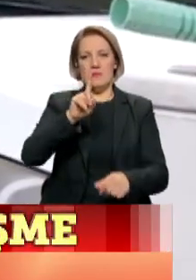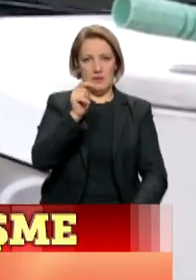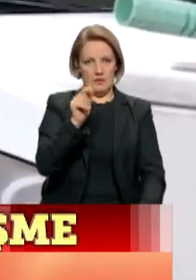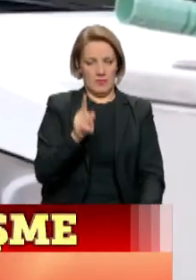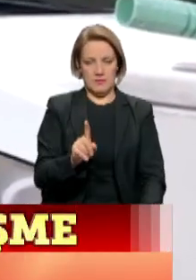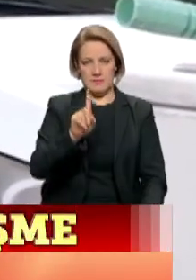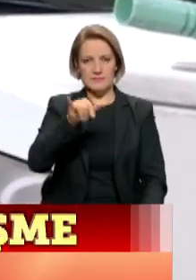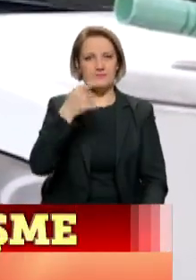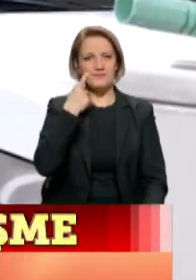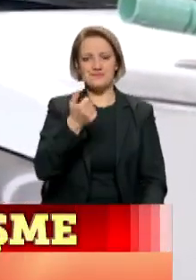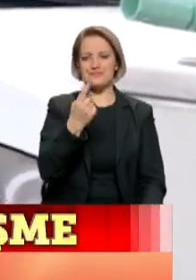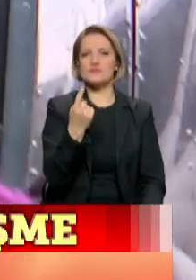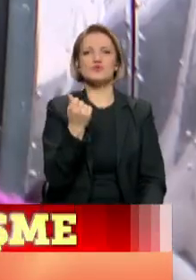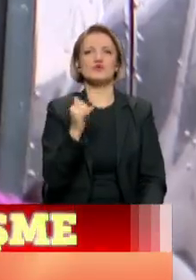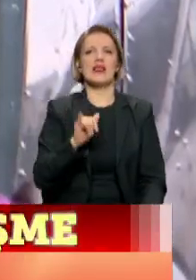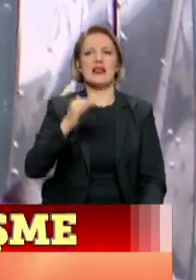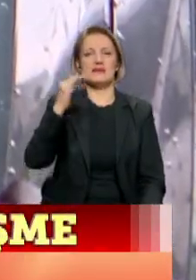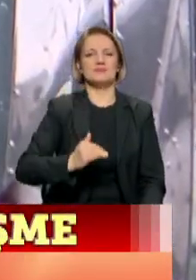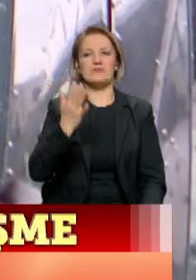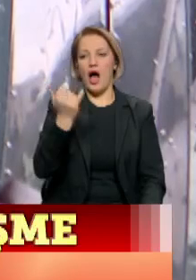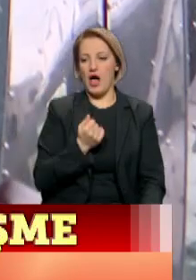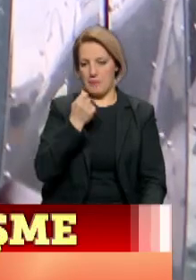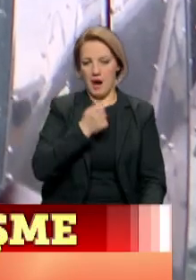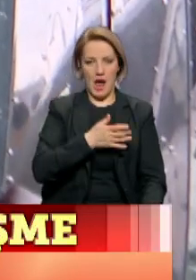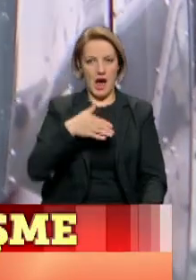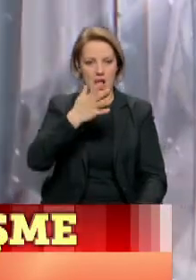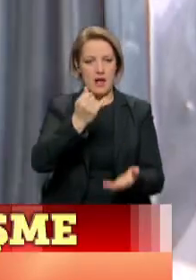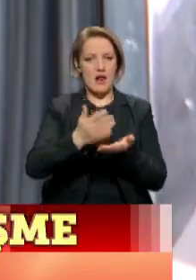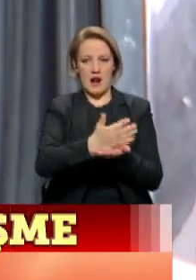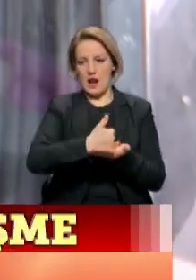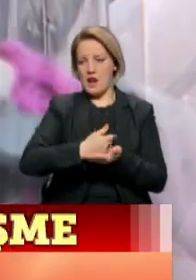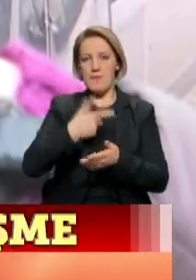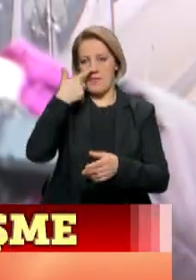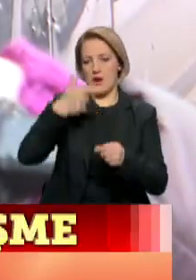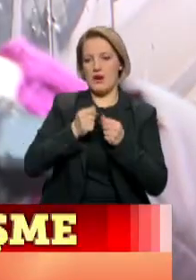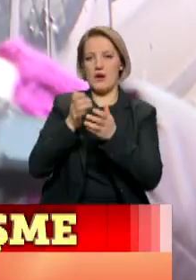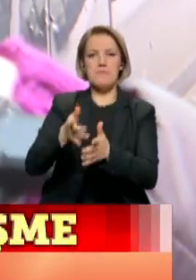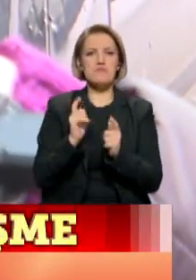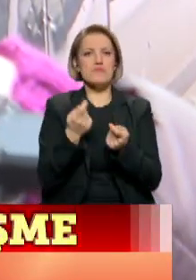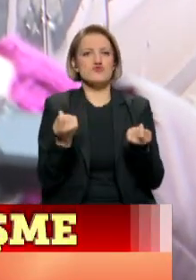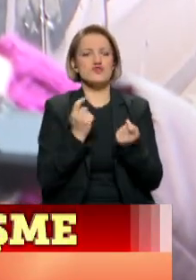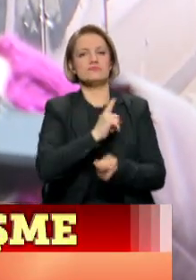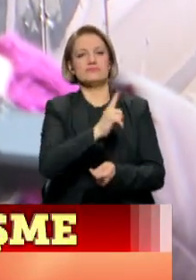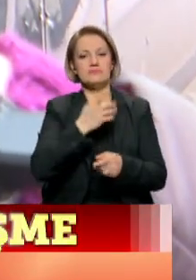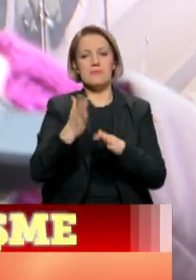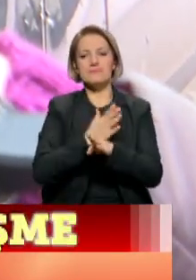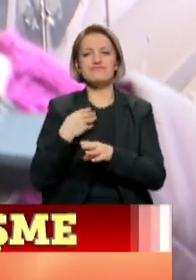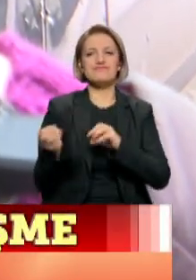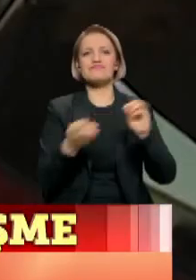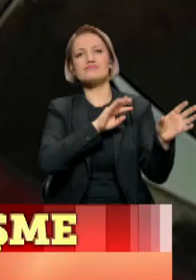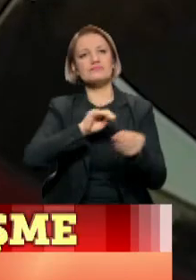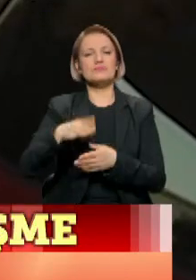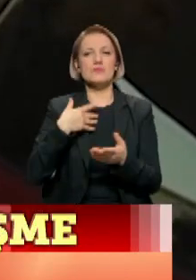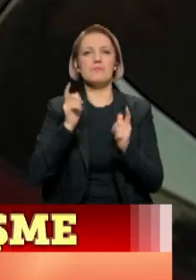fiyatında 61 kuruş indirim yapıldı aldığınız Bütün parayı benzine veriyoruz başka bir şey değil mecbursun sabah işe gidiyor malzeme götürüyor malzeme getiriyorum